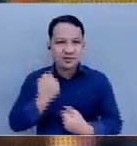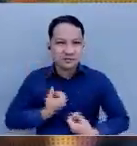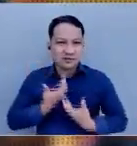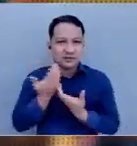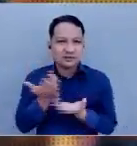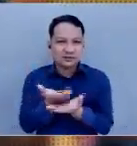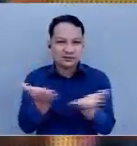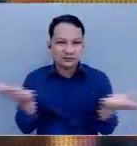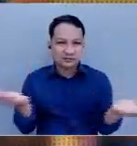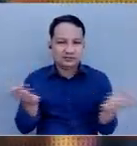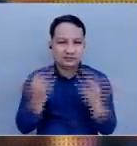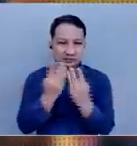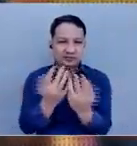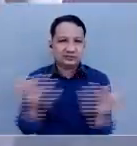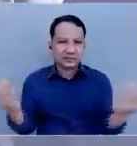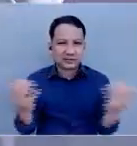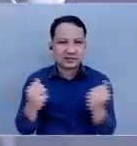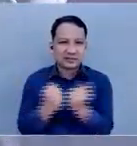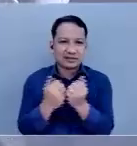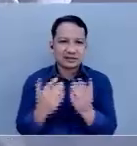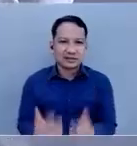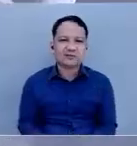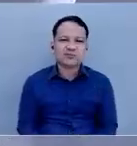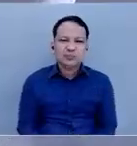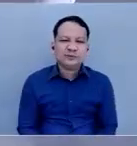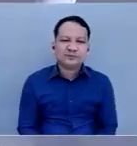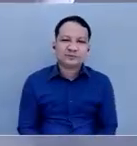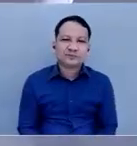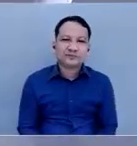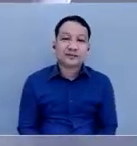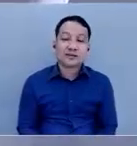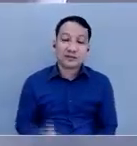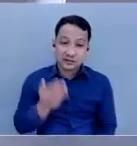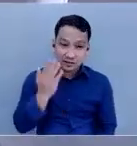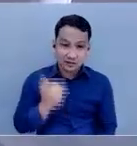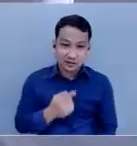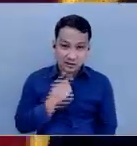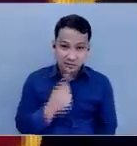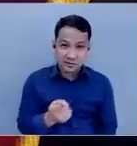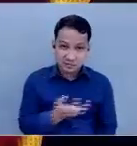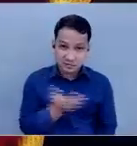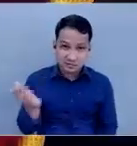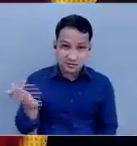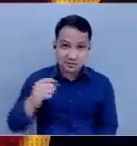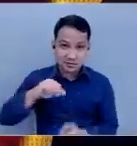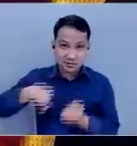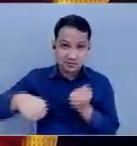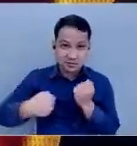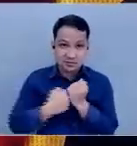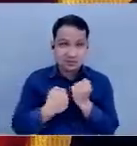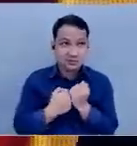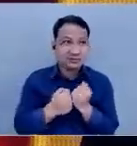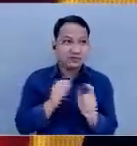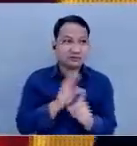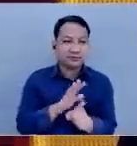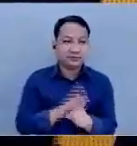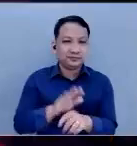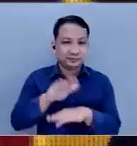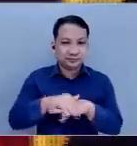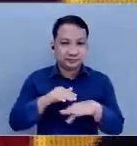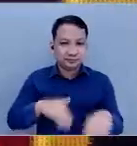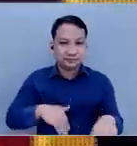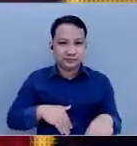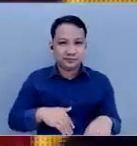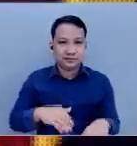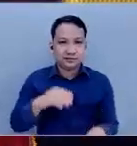mga viewers namin. Oh, and wow. That's why yung mga supporters po namin and fans po namin, tinatawag namin silang